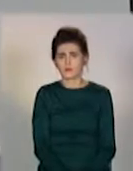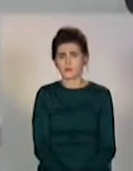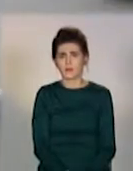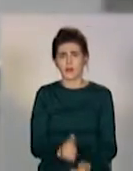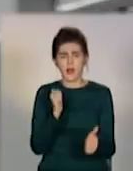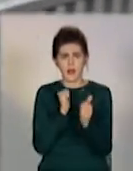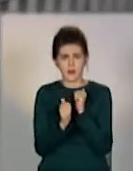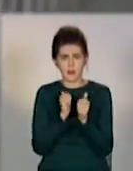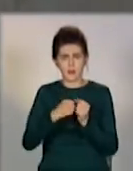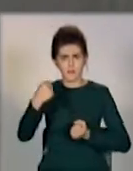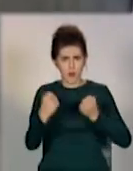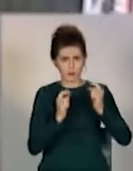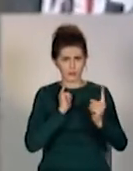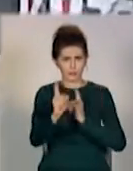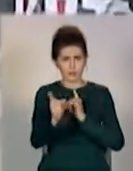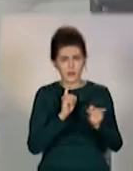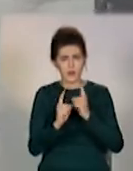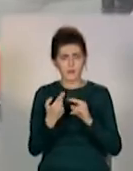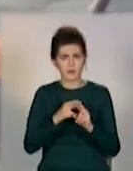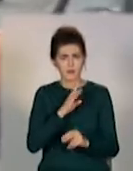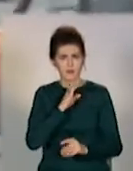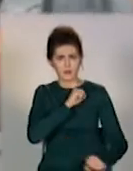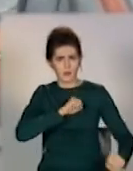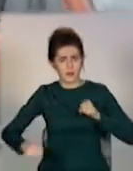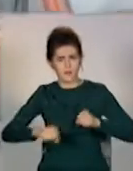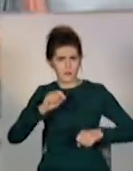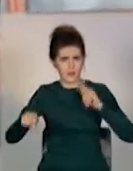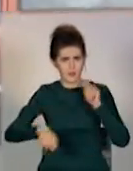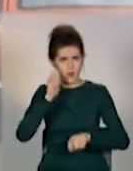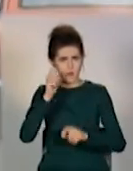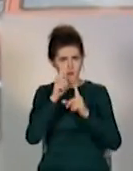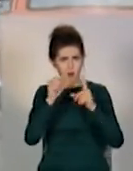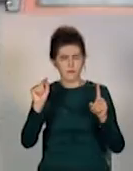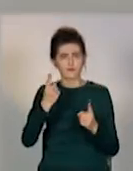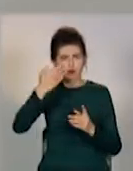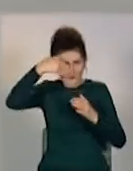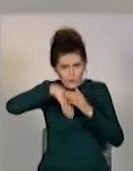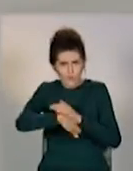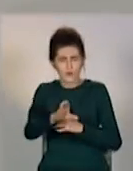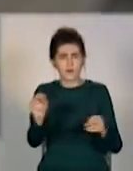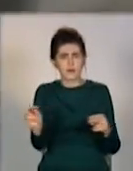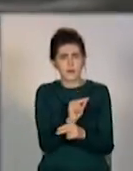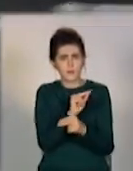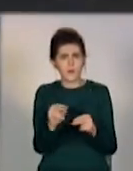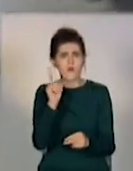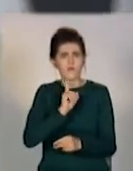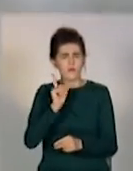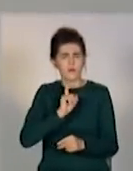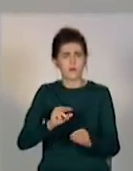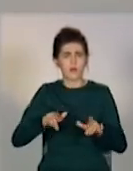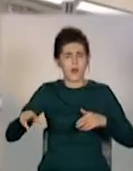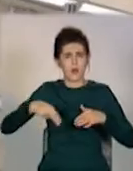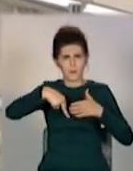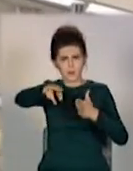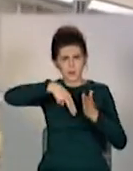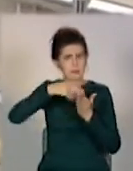Через дорогу навпростець перехрестя Жвава та пані Світлана порушує, бо підземка на ремонті. А тимчасовий перехід не обладнали. І таких місць